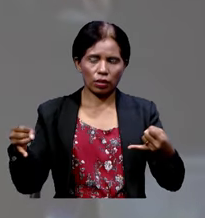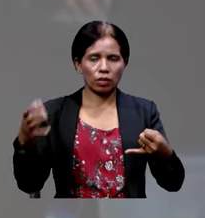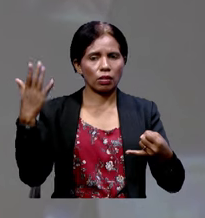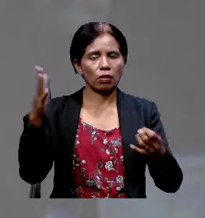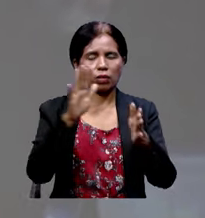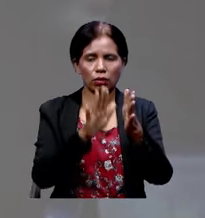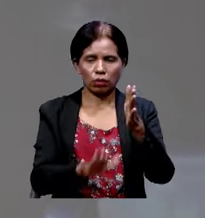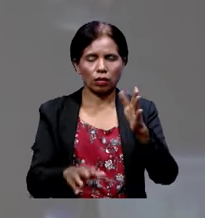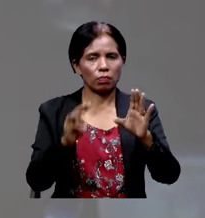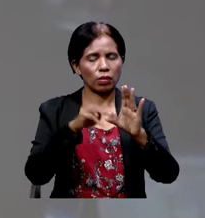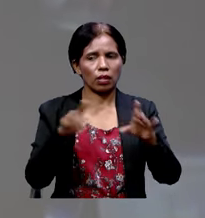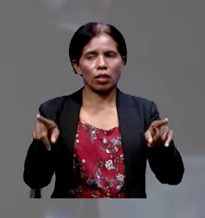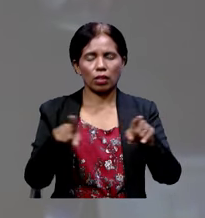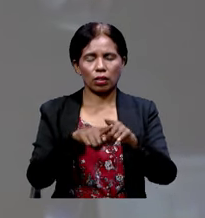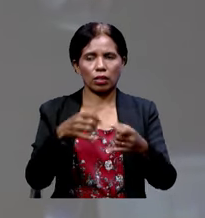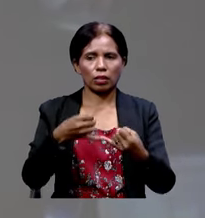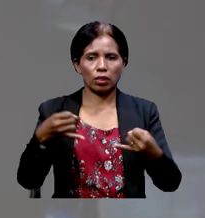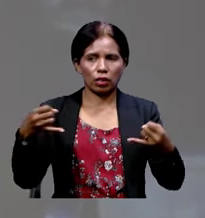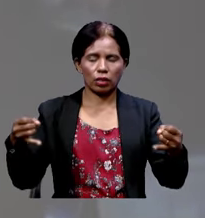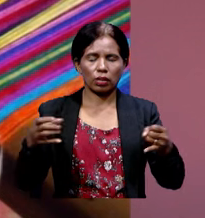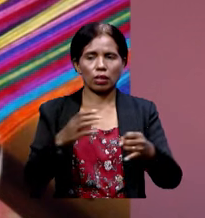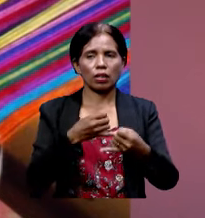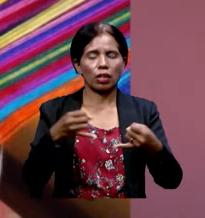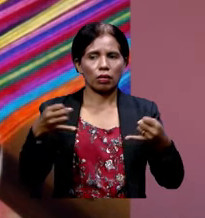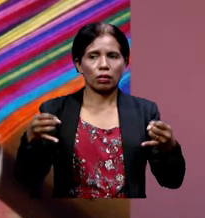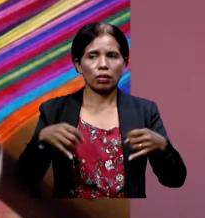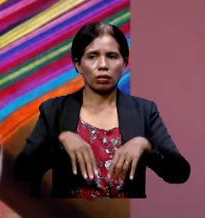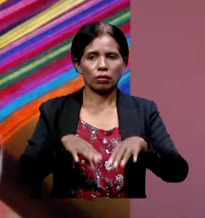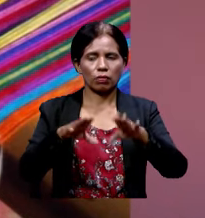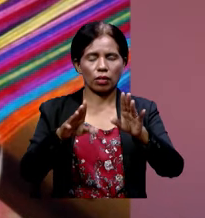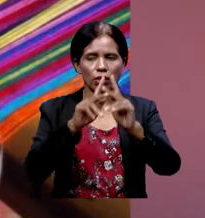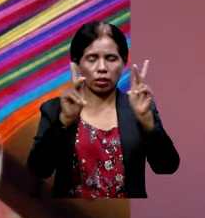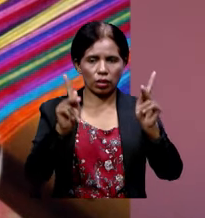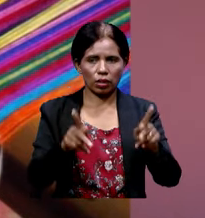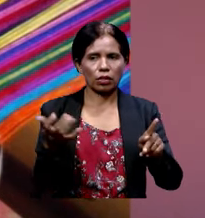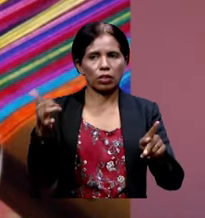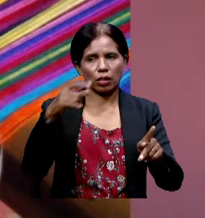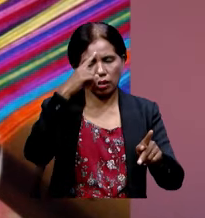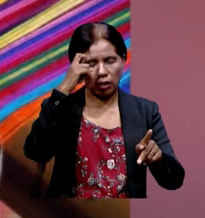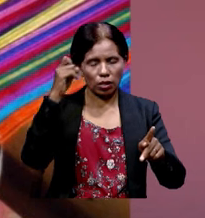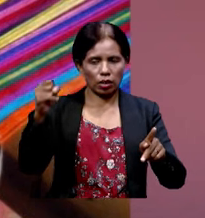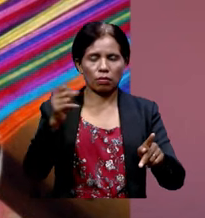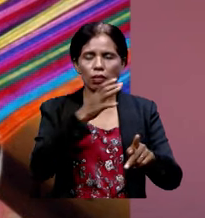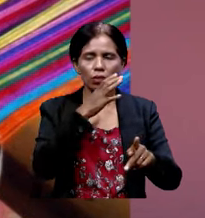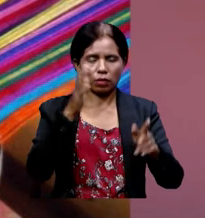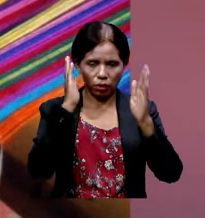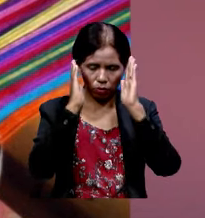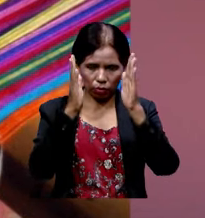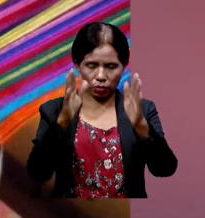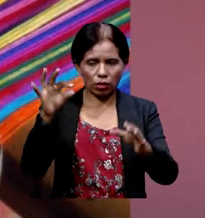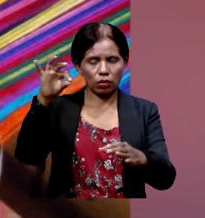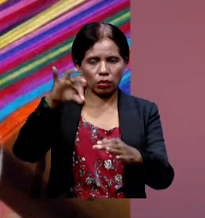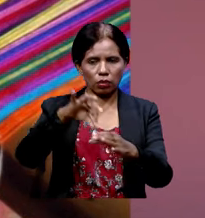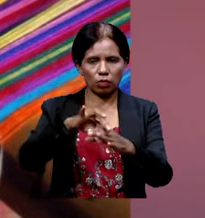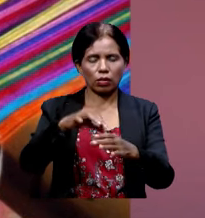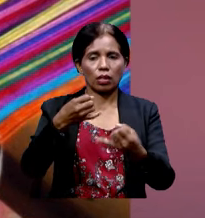mercado kompara ho tais nebe uja kabas tekstil nebe makfan iha loja sineja sira tambah agrikultor sira latau prioridade atau kuda kabas